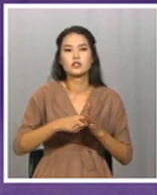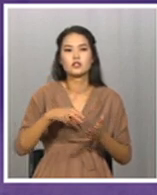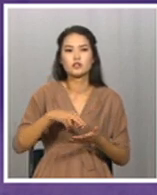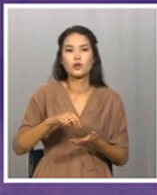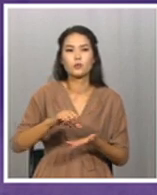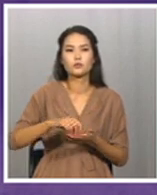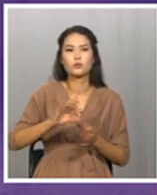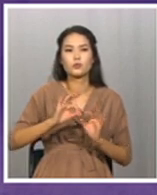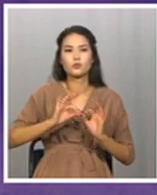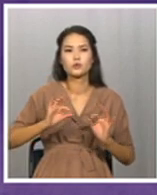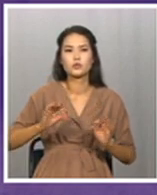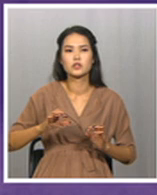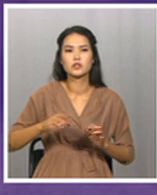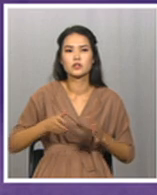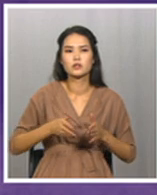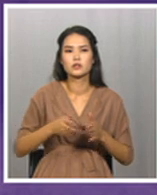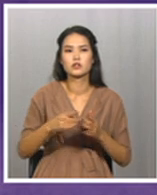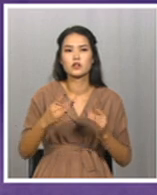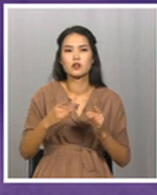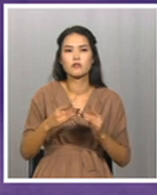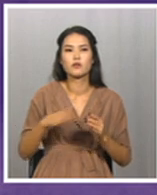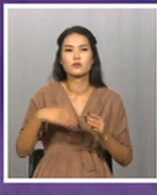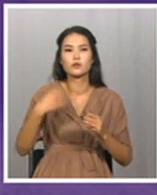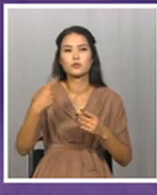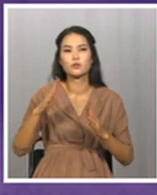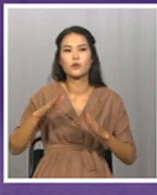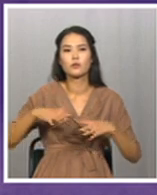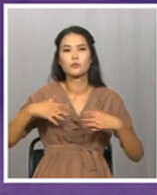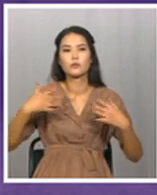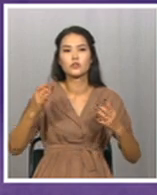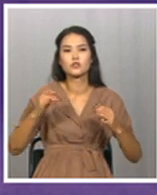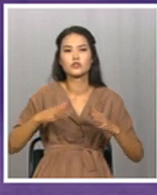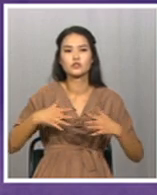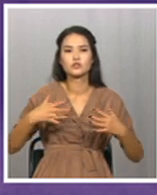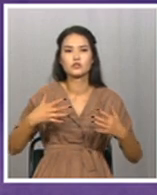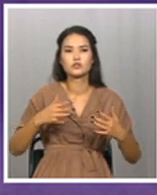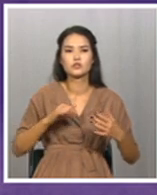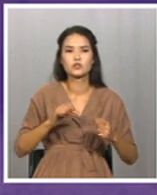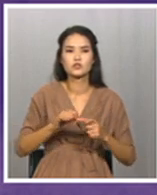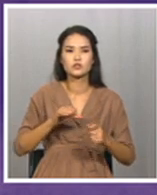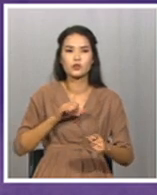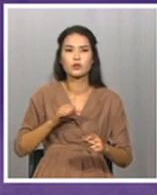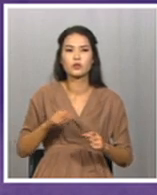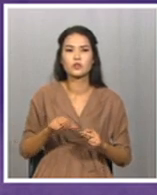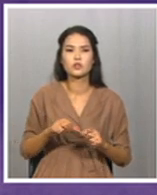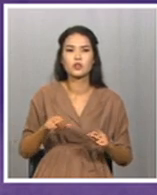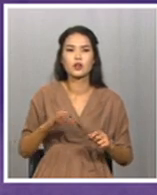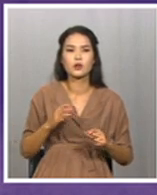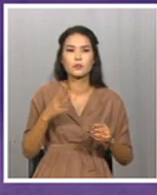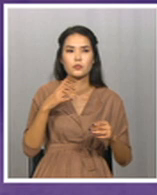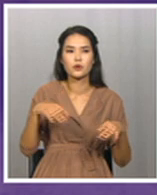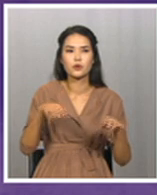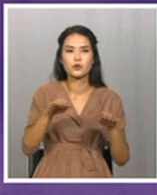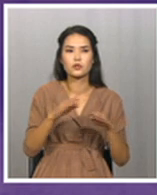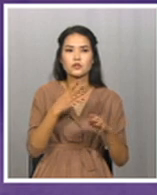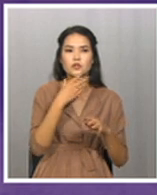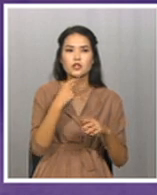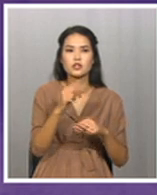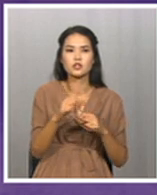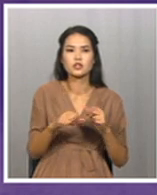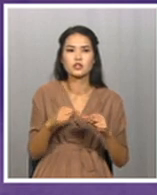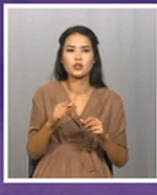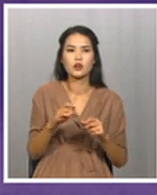стояла узенькая кровать, вдоль другой очень большой и широкий диван, покрытый истрепанным прекрасным текинским